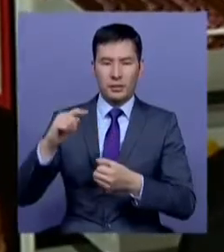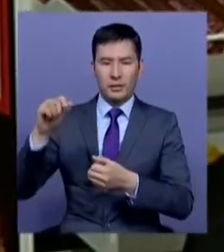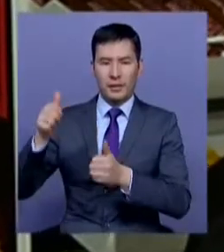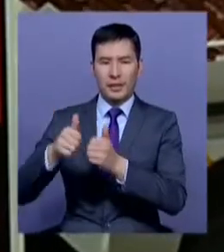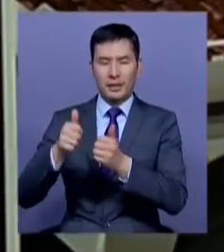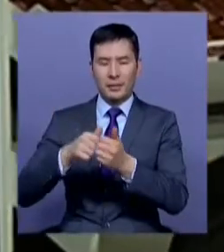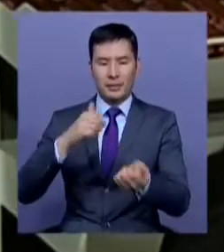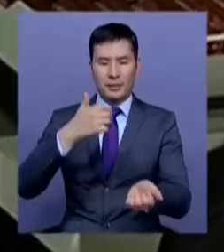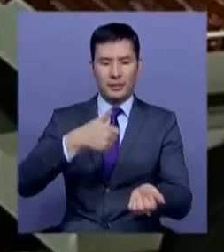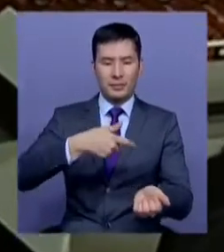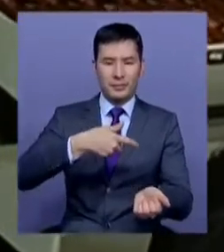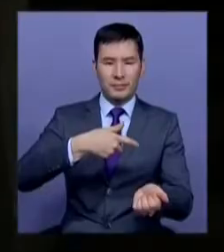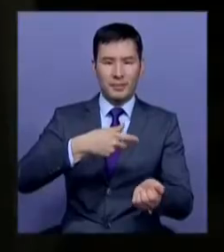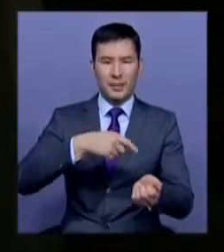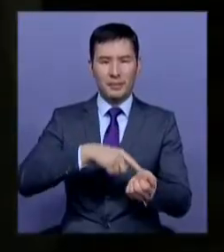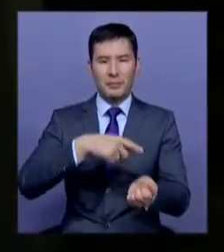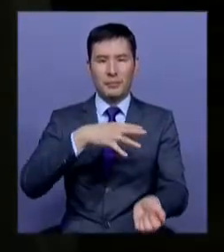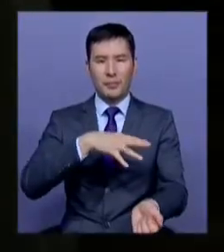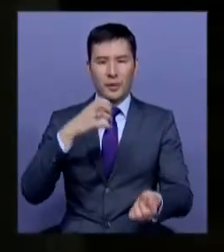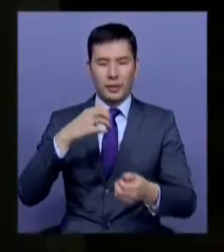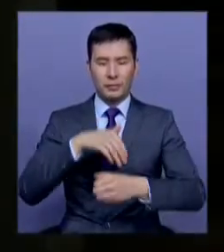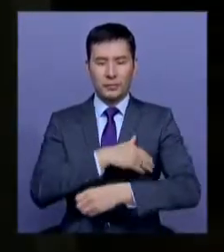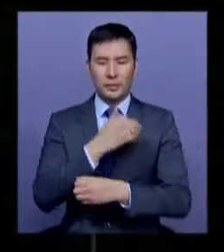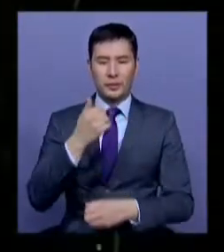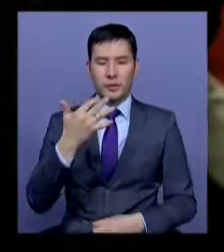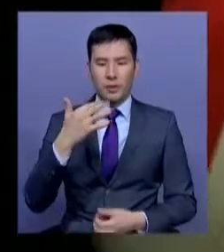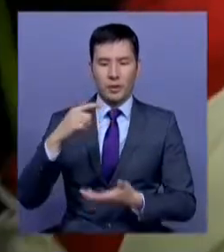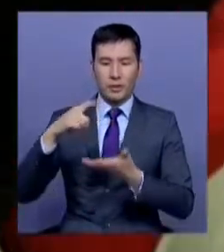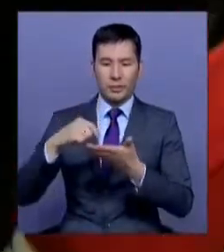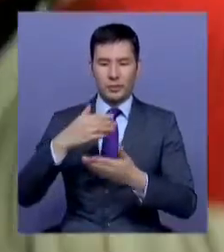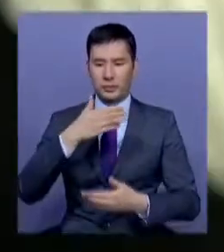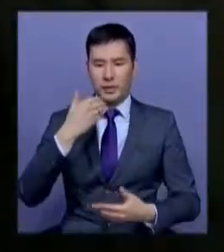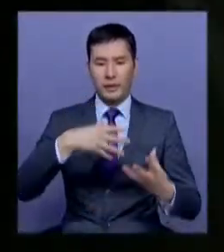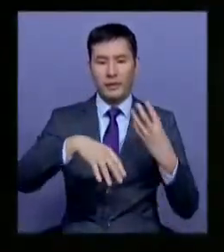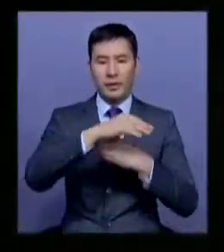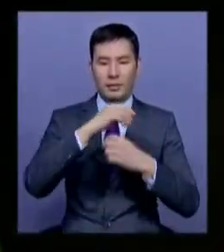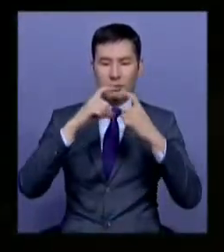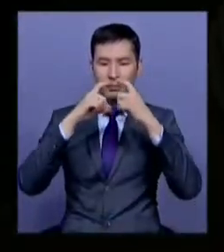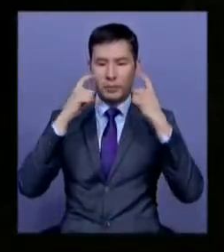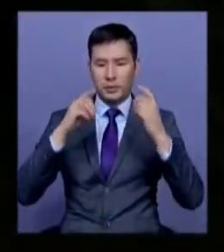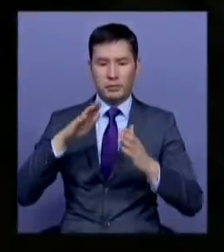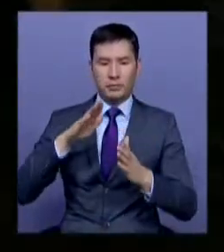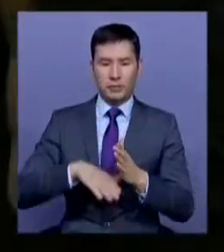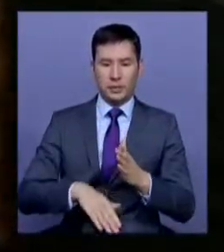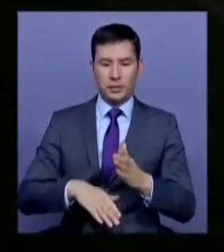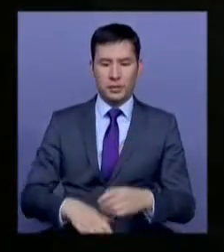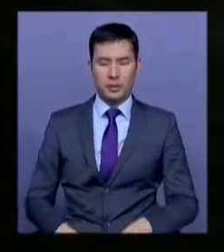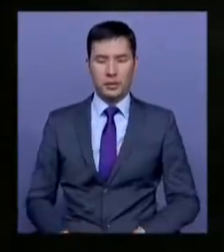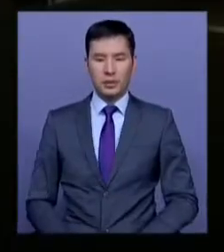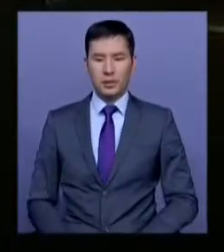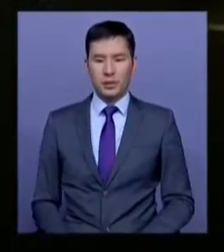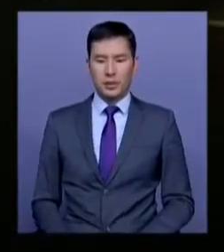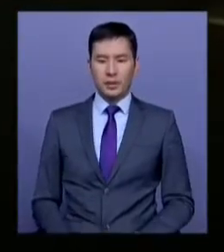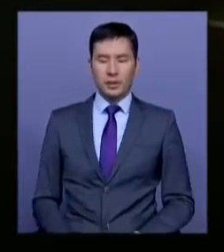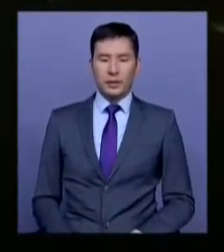жүргізілмейді. Орындықтардың арасында арақашықтық жоқ, келушілердің барлығы бетпердесіз отыр. Нысанның ісі тауарлармен көрсетілетін